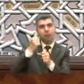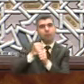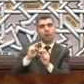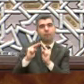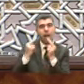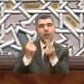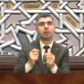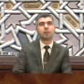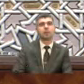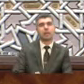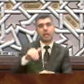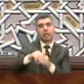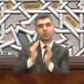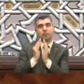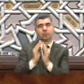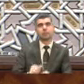من فريق العدالة والتنمية.